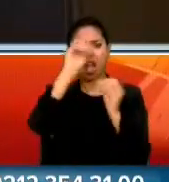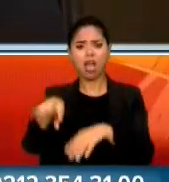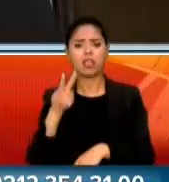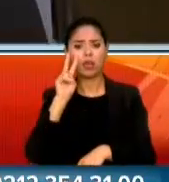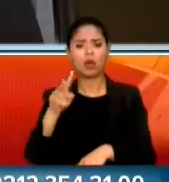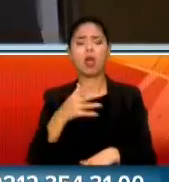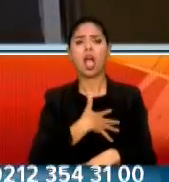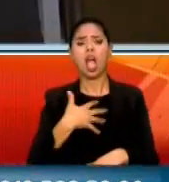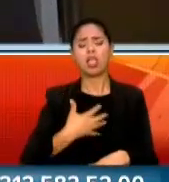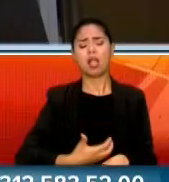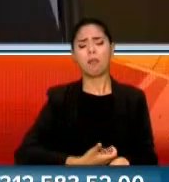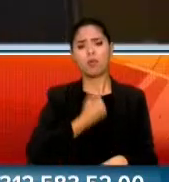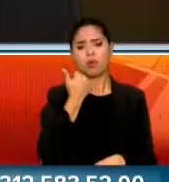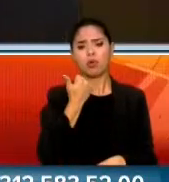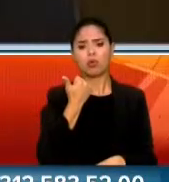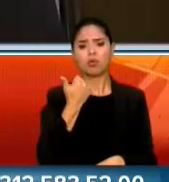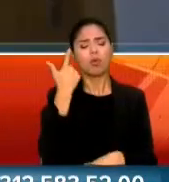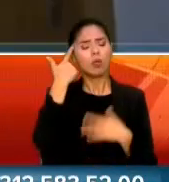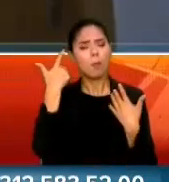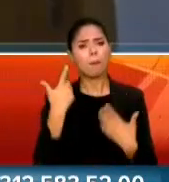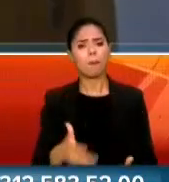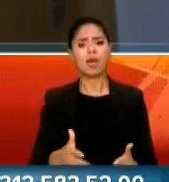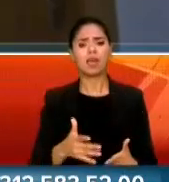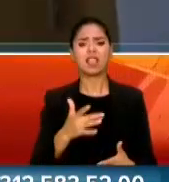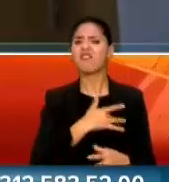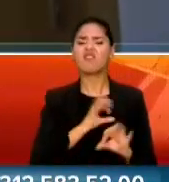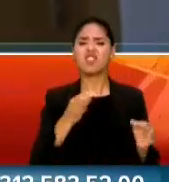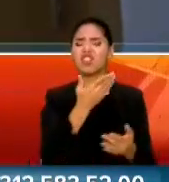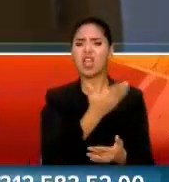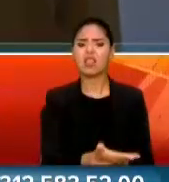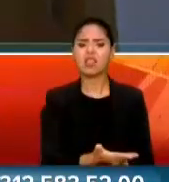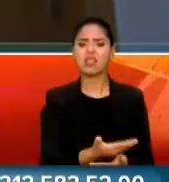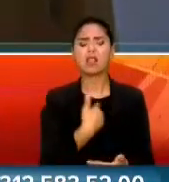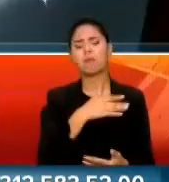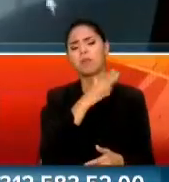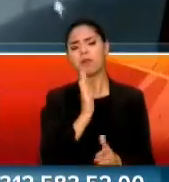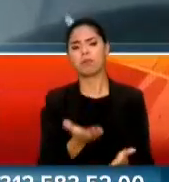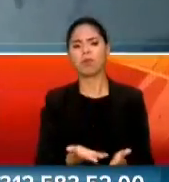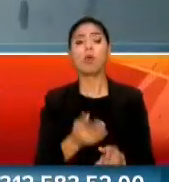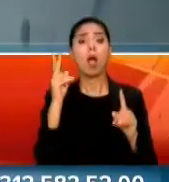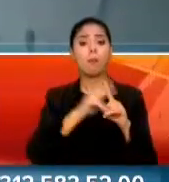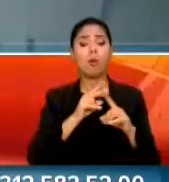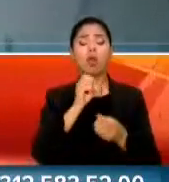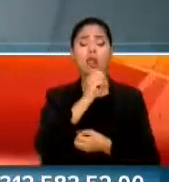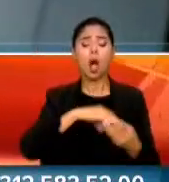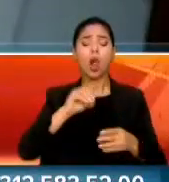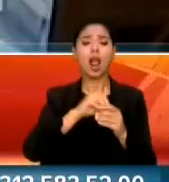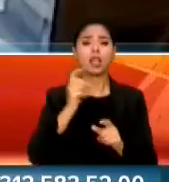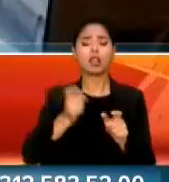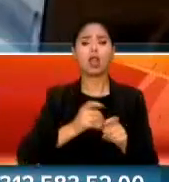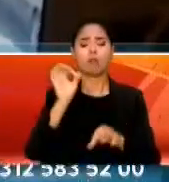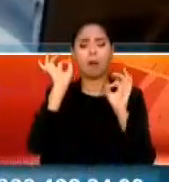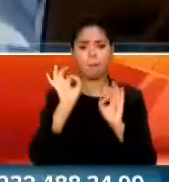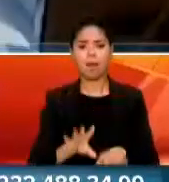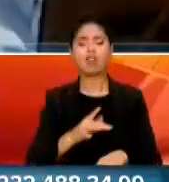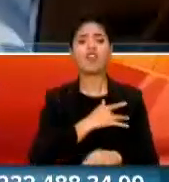yani, annem bayağı etkilendi, bayağı bayıldı falan. Nasıl bir canilik bu, inanın bilmiyorum. Polis olayla ilgili soruşturma